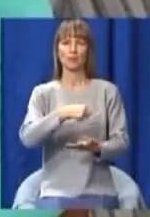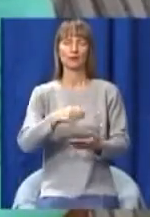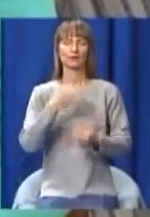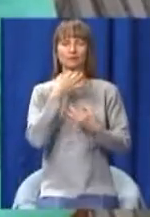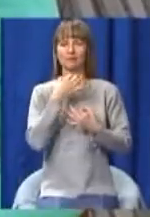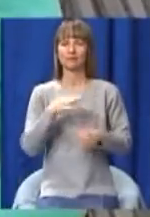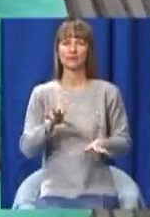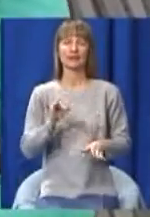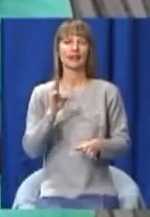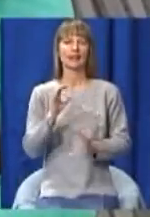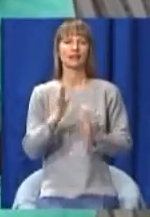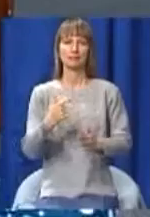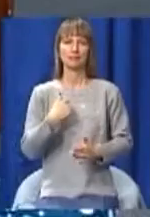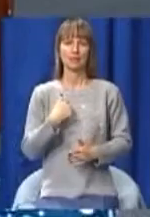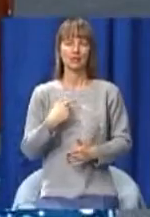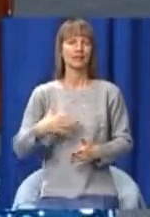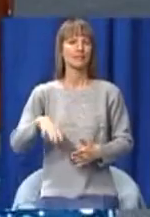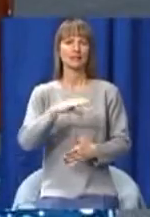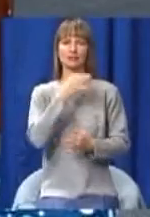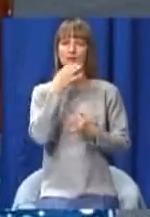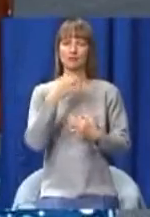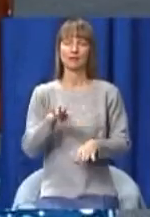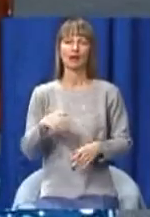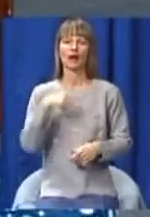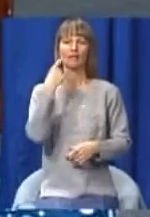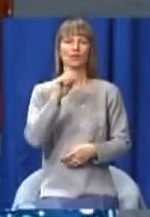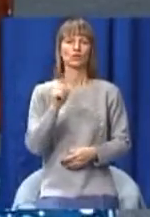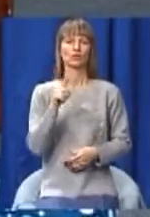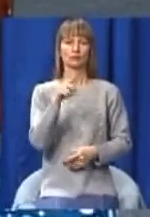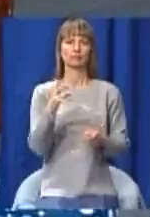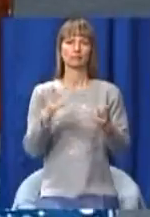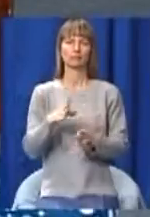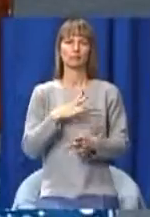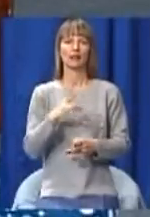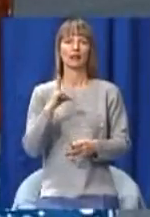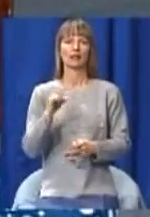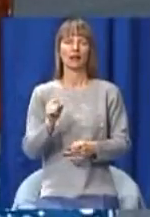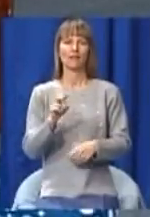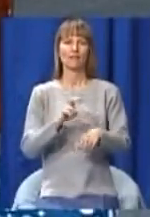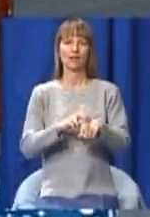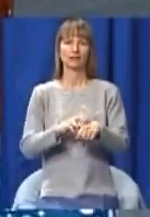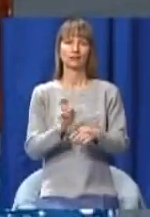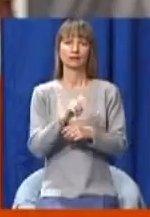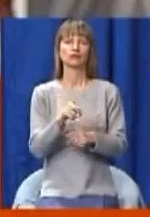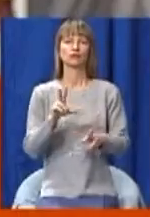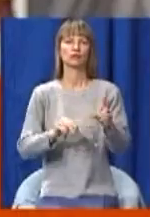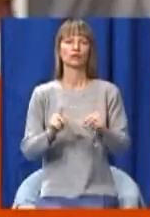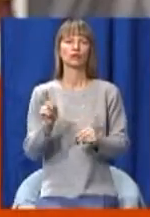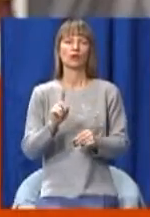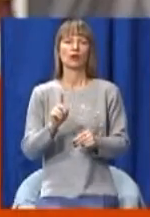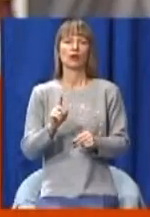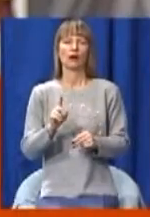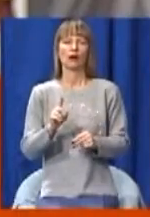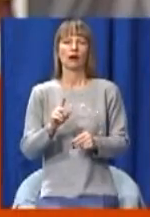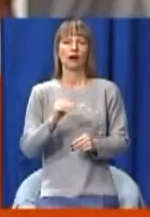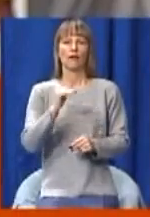не подобається, і не тільки мені він не подобається, всім він не подобається. Кажуть, що тобі треба було на фармацевта йти. А до речі, як ти вважаєш, у фармацевтів,